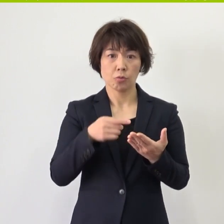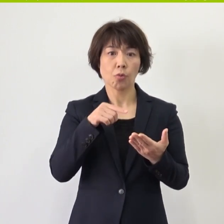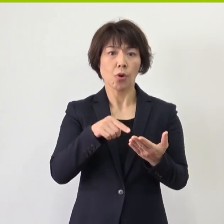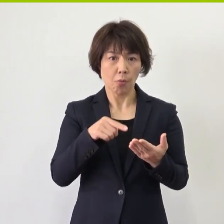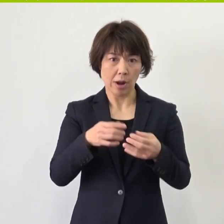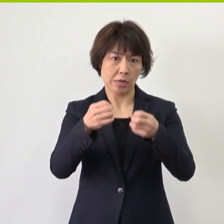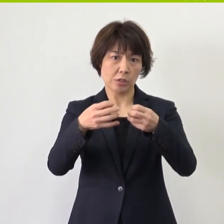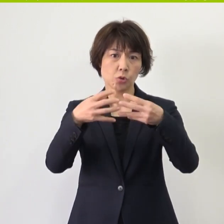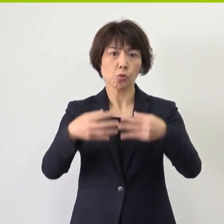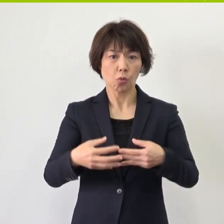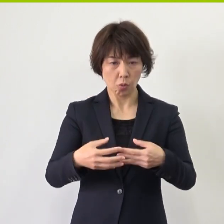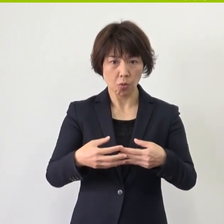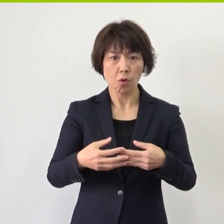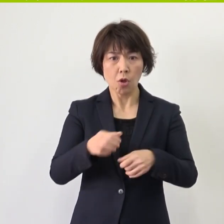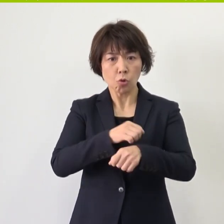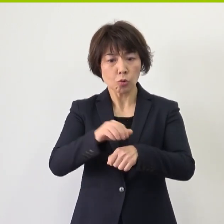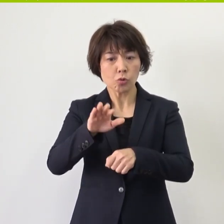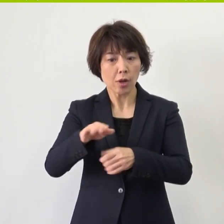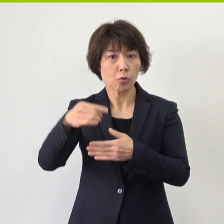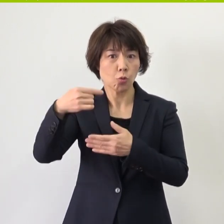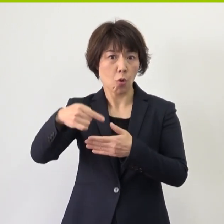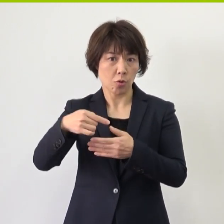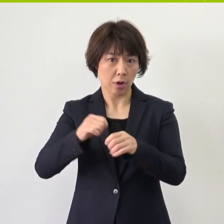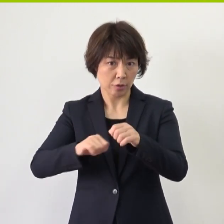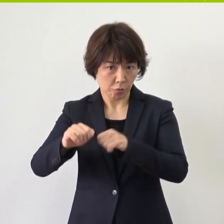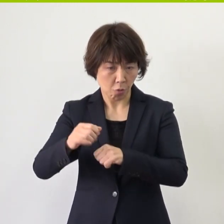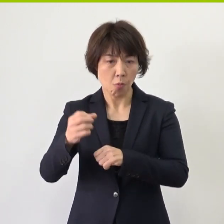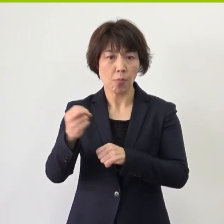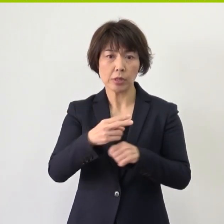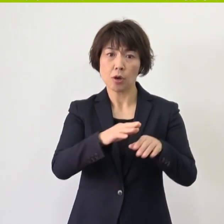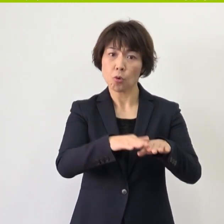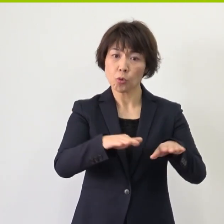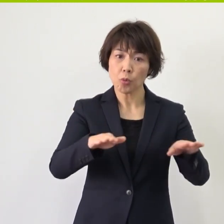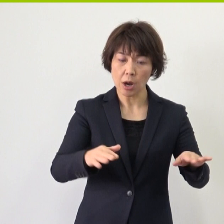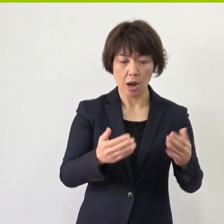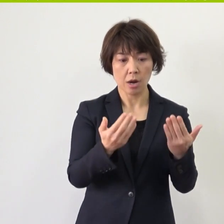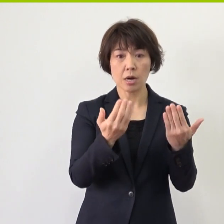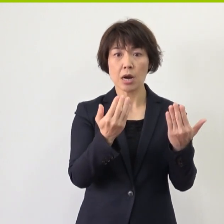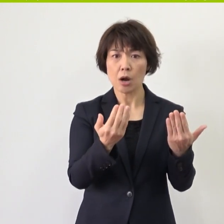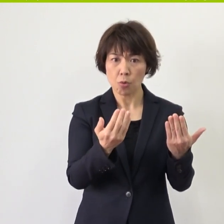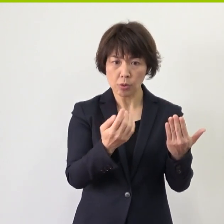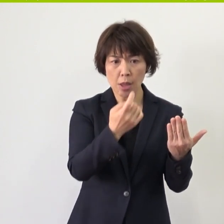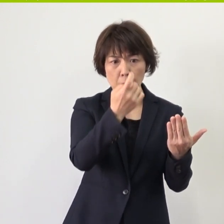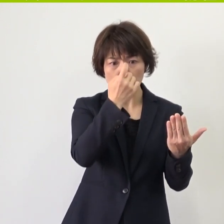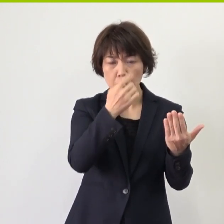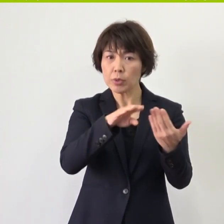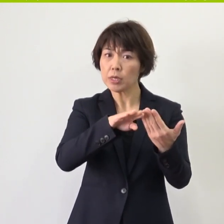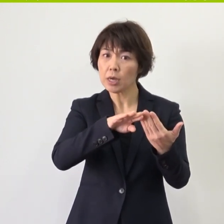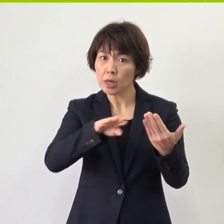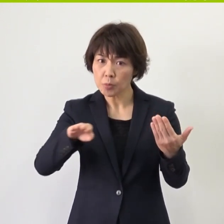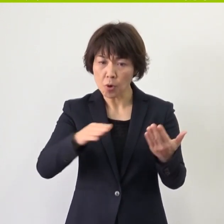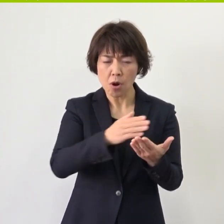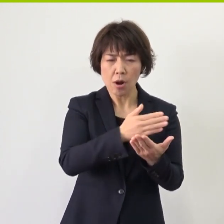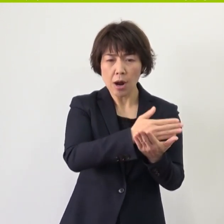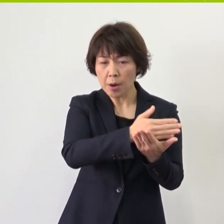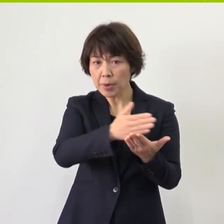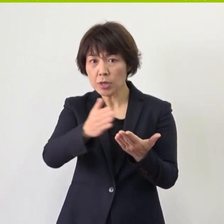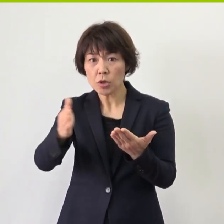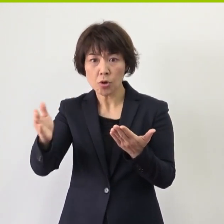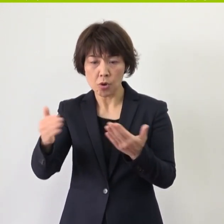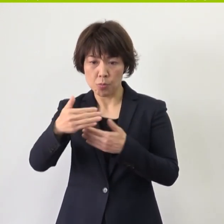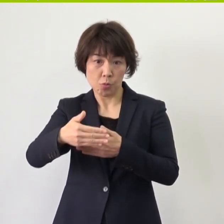一条の特色ある教育活動に加え、子どもたちが学校の学び以外にもある幅広